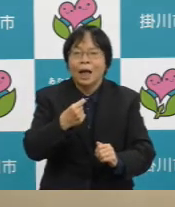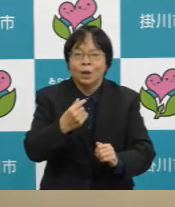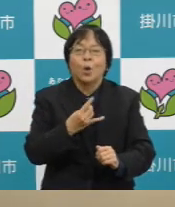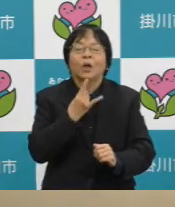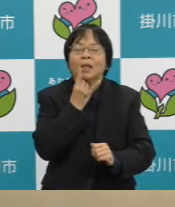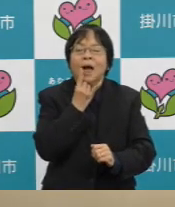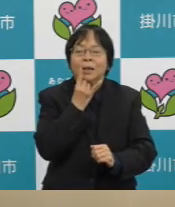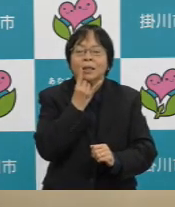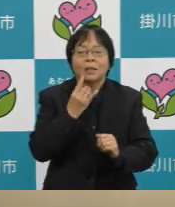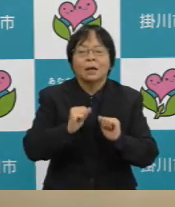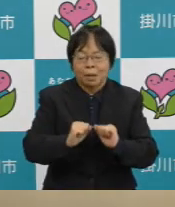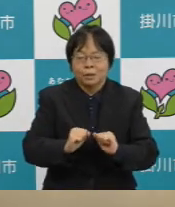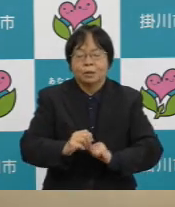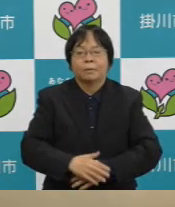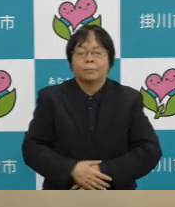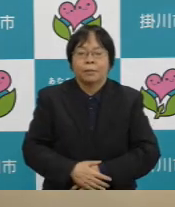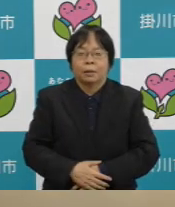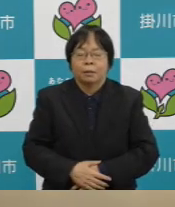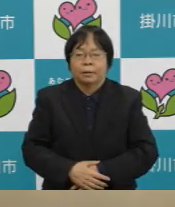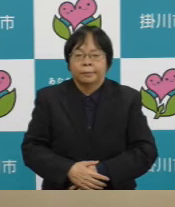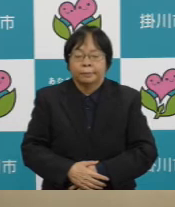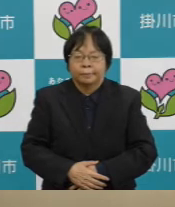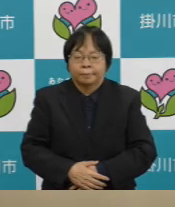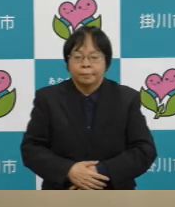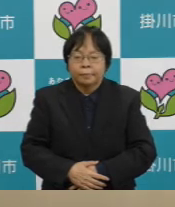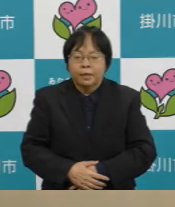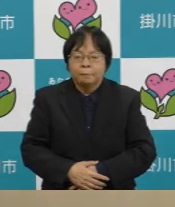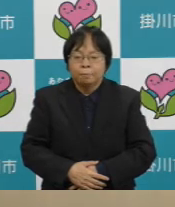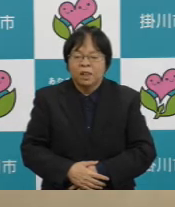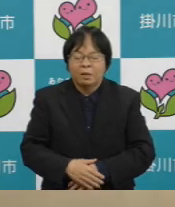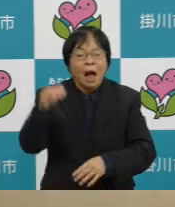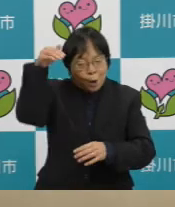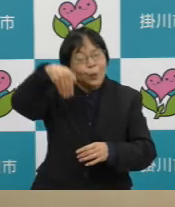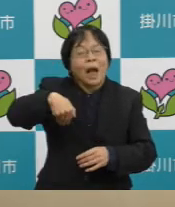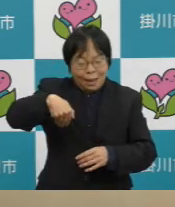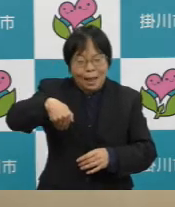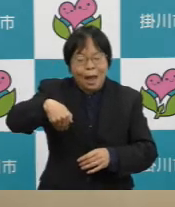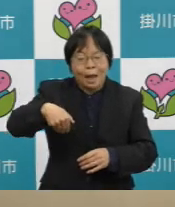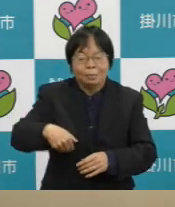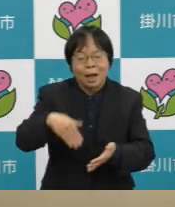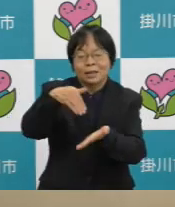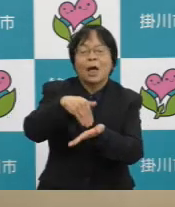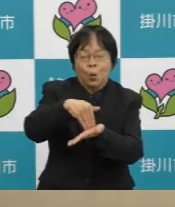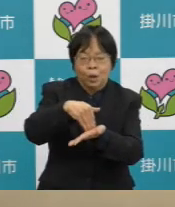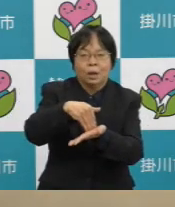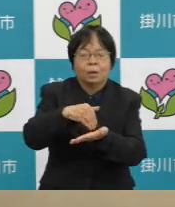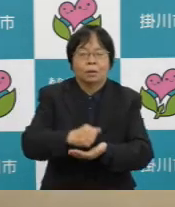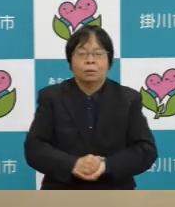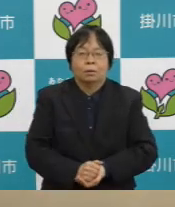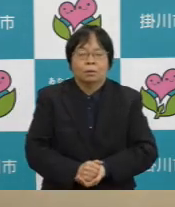ります。それとあのこれまで振り返ったんですが、まあ、最後にあの、ま